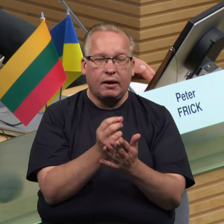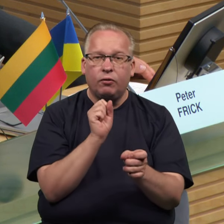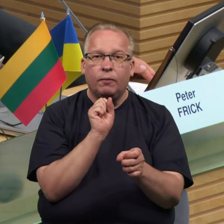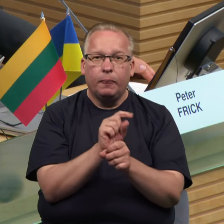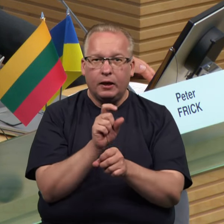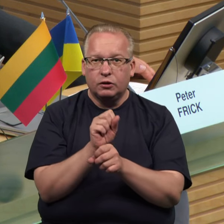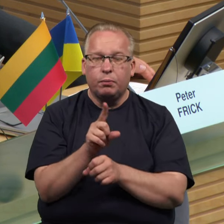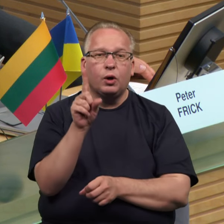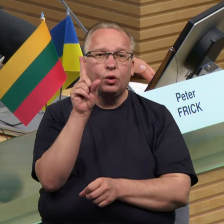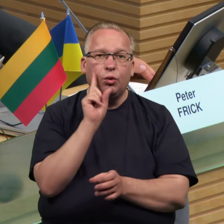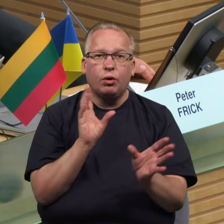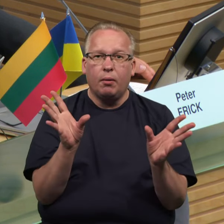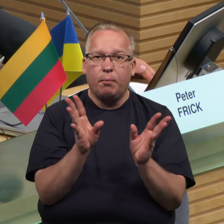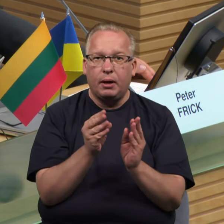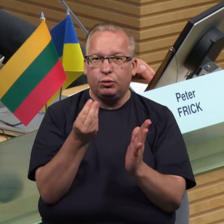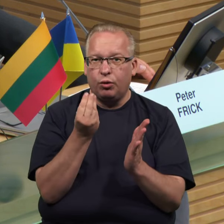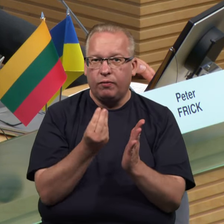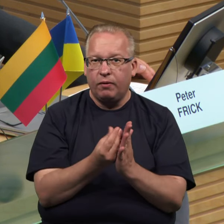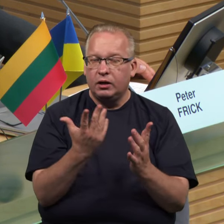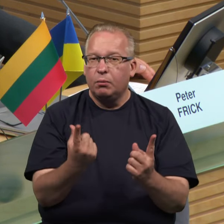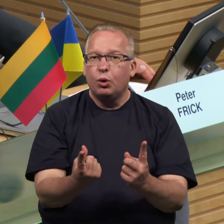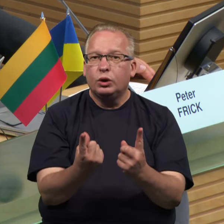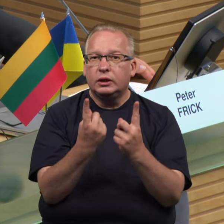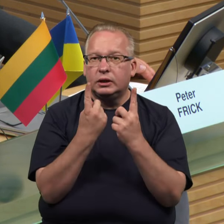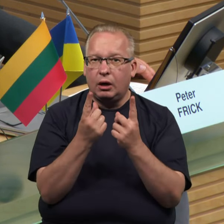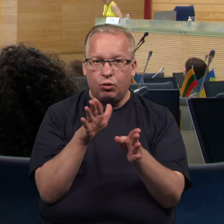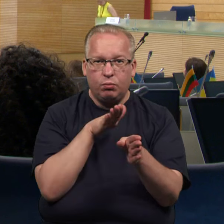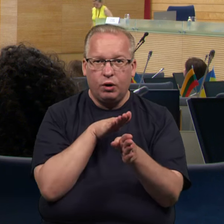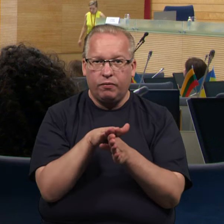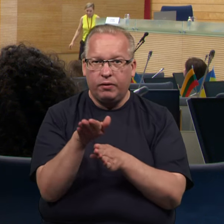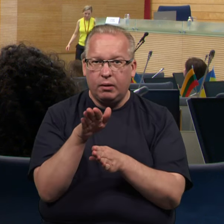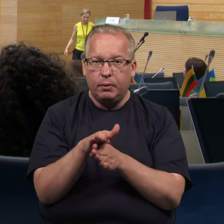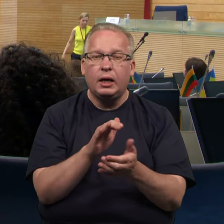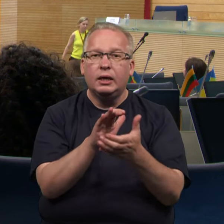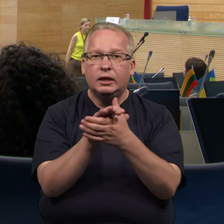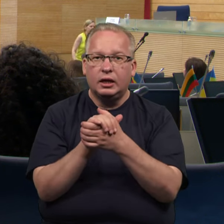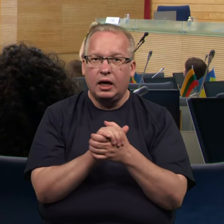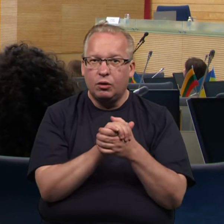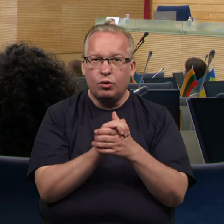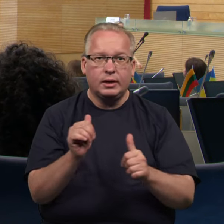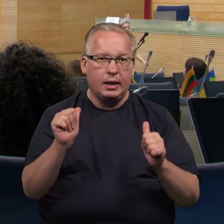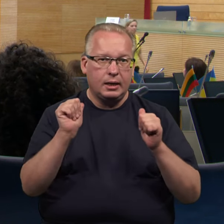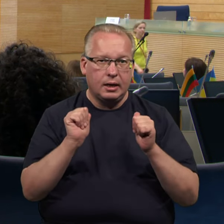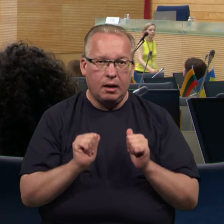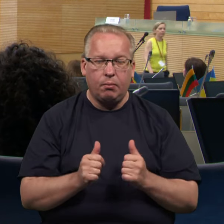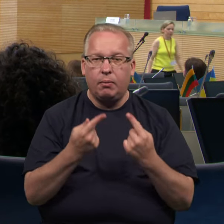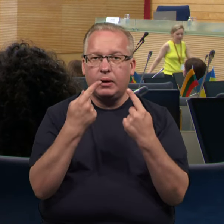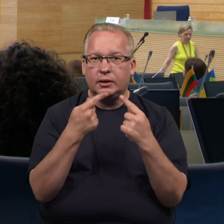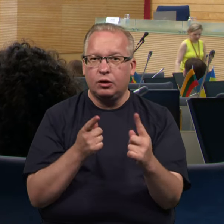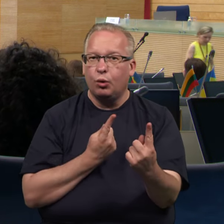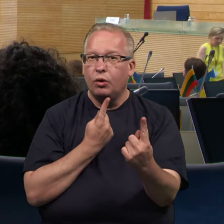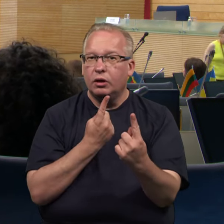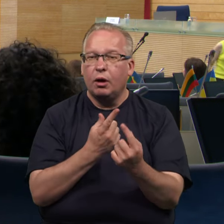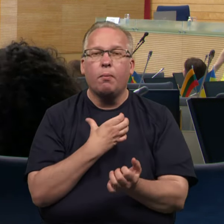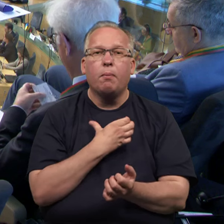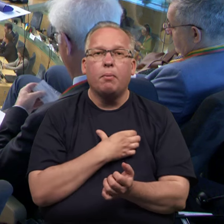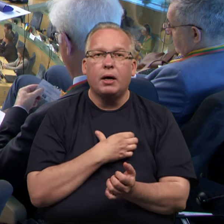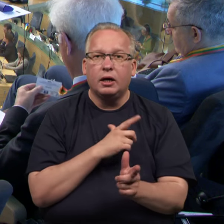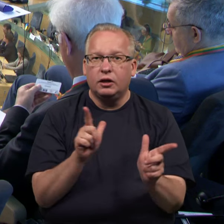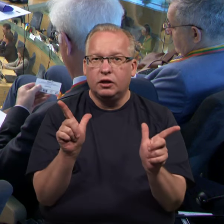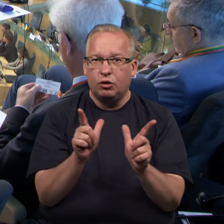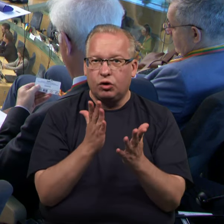įsipareigojimus siekiant bendrų vertybių išsaugojimo ir įgyvendinimo, tai yra taikos, ramybės ir kitų tikslų. Pagrindinė užduotis